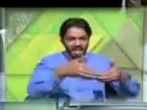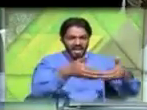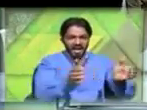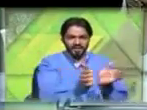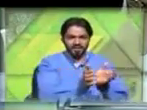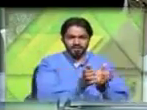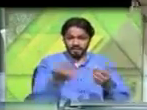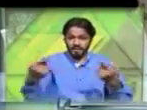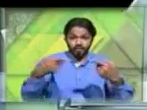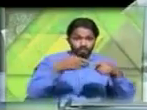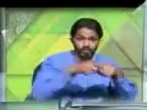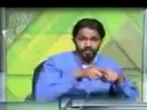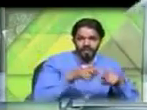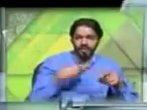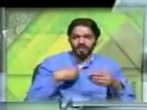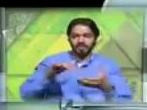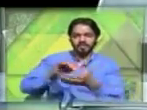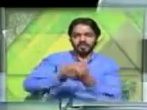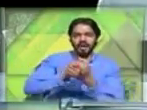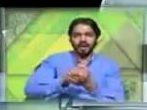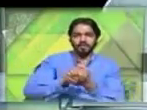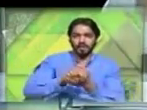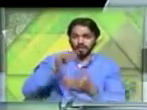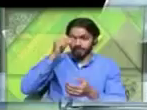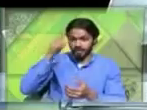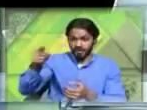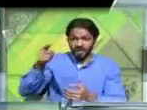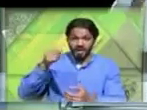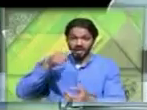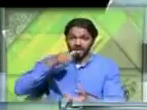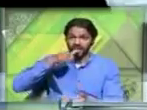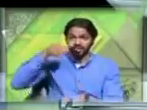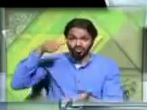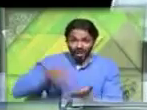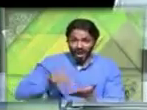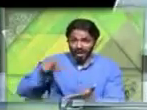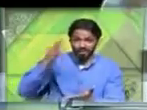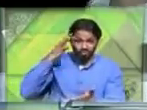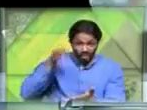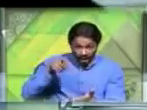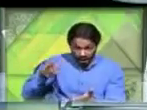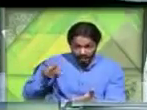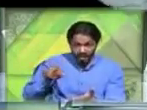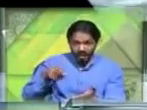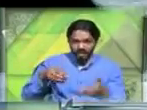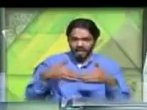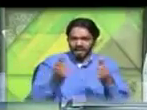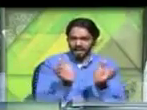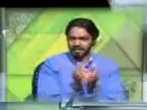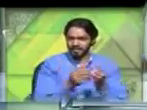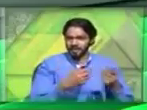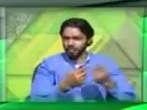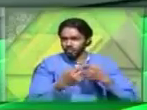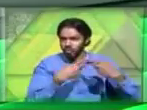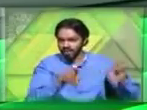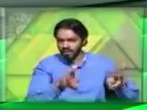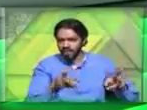يوافقهم وإن كان جاهلا سيء القصد ليس له علم ولا حسن قصد.